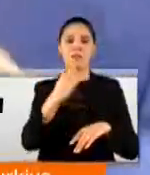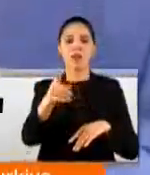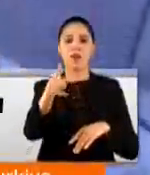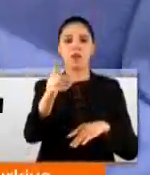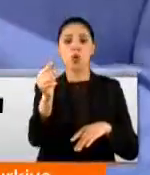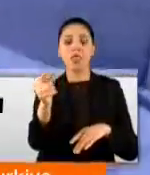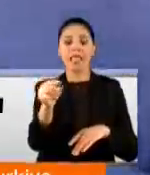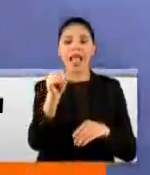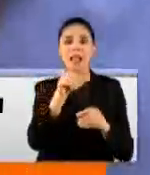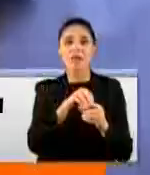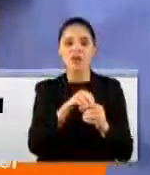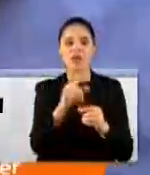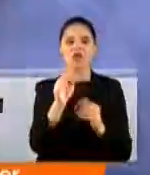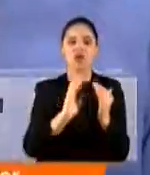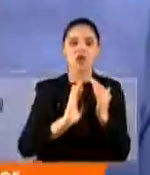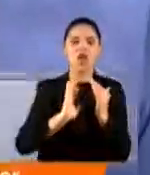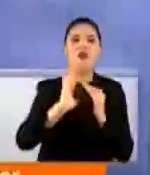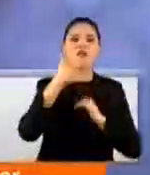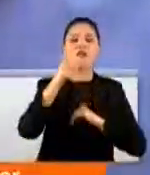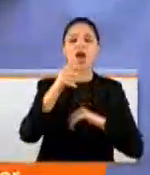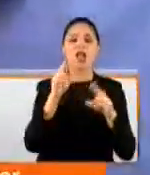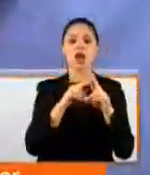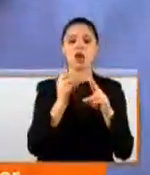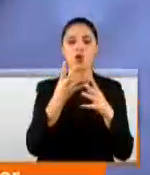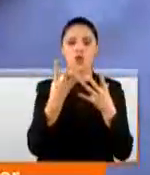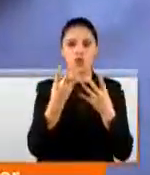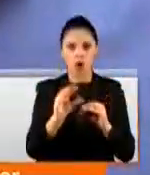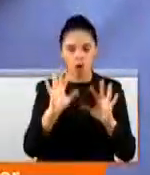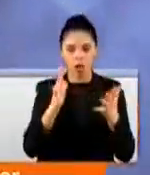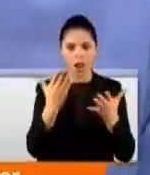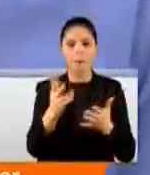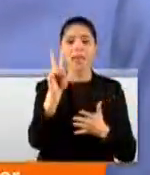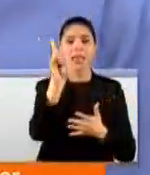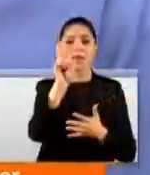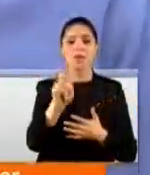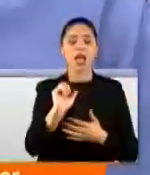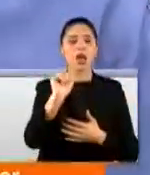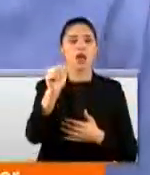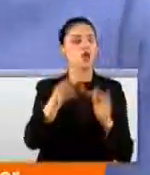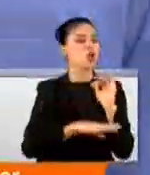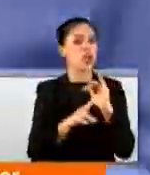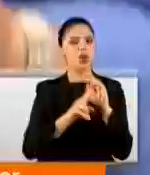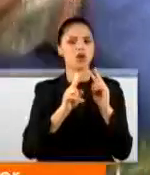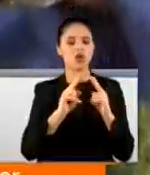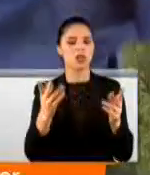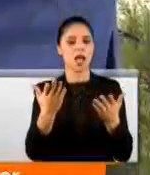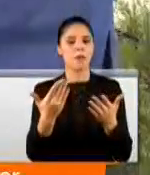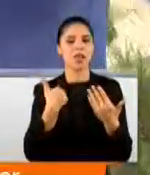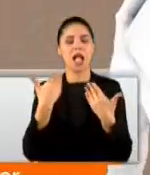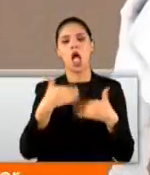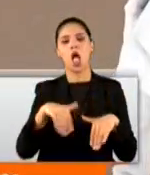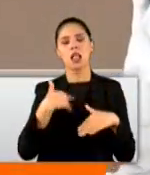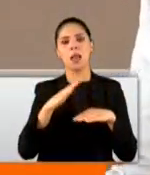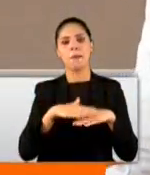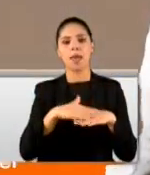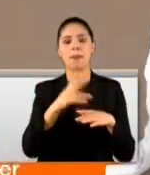Bu tesbihte fazlasıyla koronavirüs olabilir ve 28 gün yaşayabilir. Ama önlemini alıyoruz.